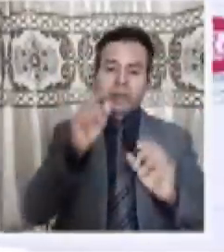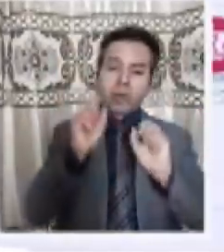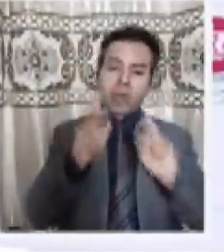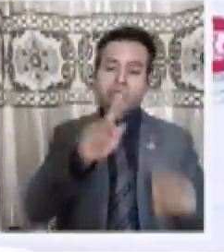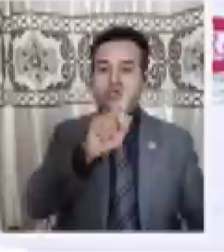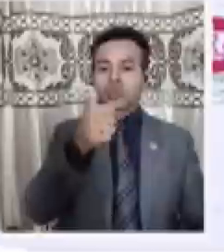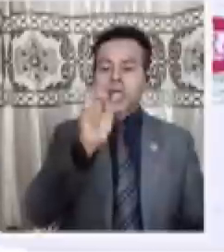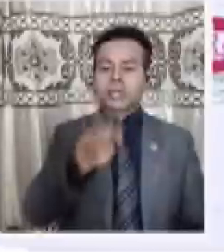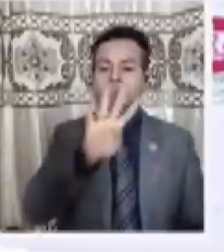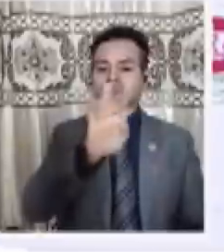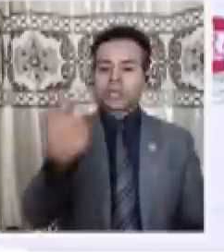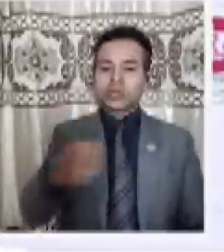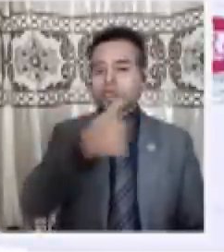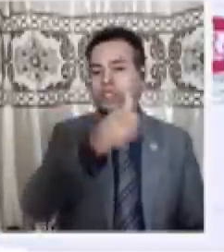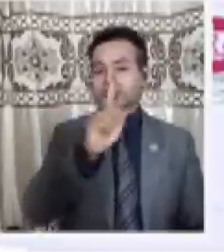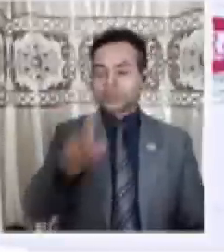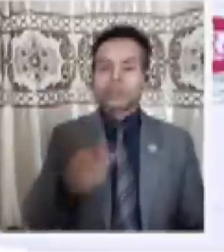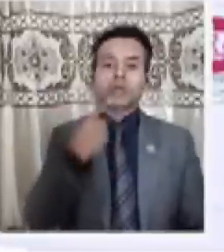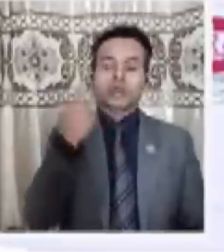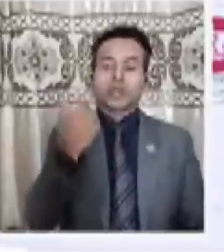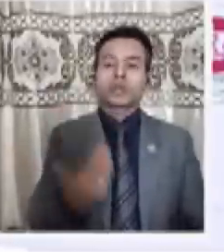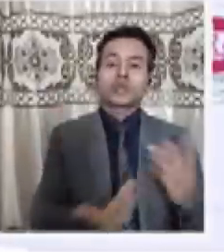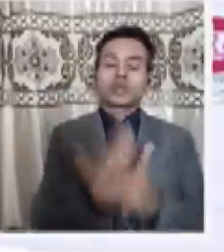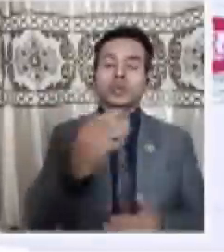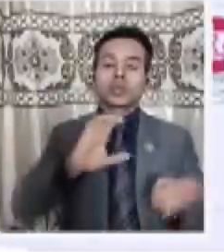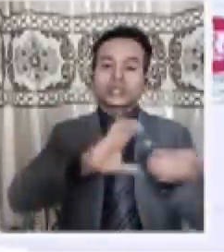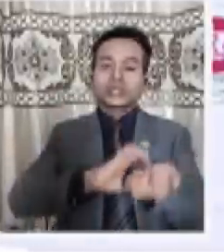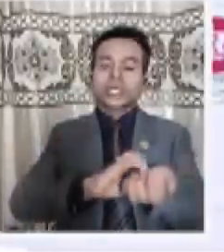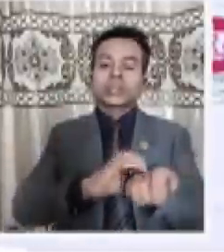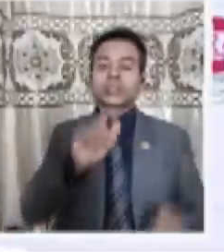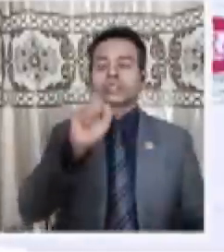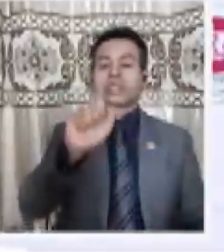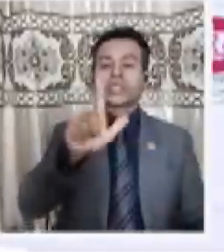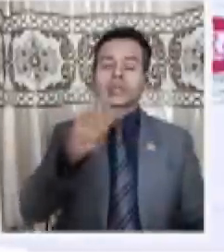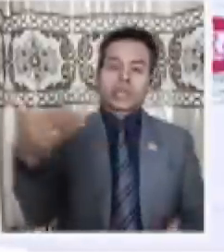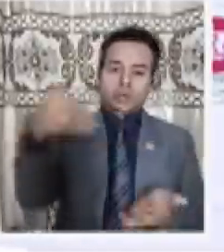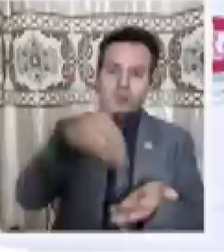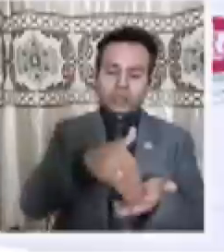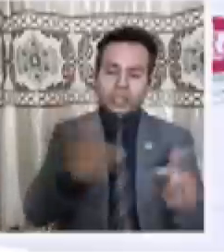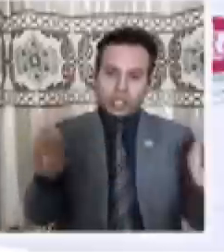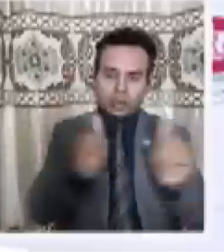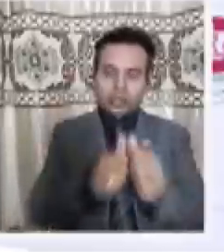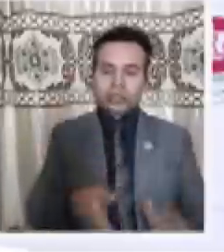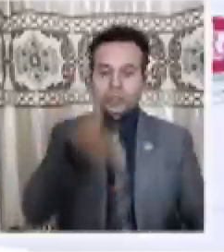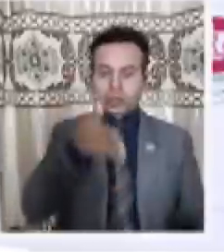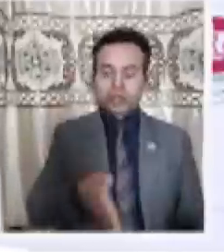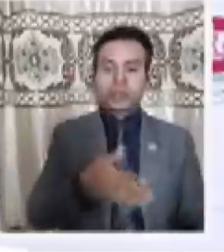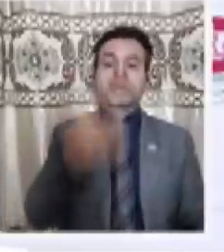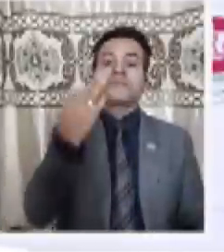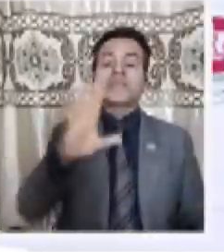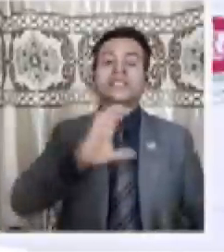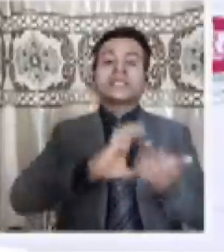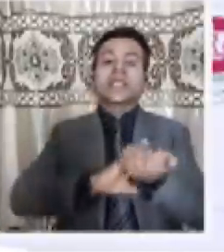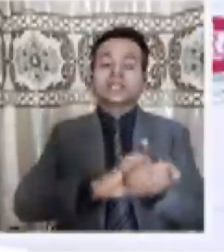16,461 জন। 24 ঘন্টায় 7 জন চিকিৎসক প্রশিক্ষণ নিয়েছেন এবং সংখ্যা বৃদ্ধি পেয়েছে। বর্তমানে স্বেচ্ছাভিত্তিতে সেবা দিয়ে